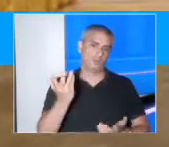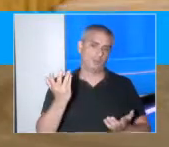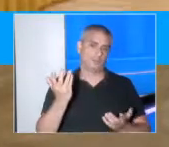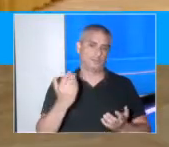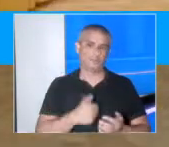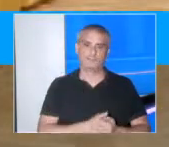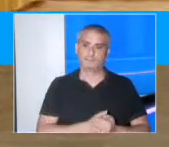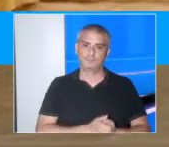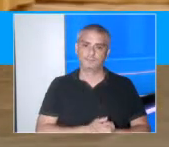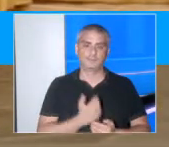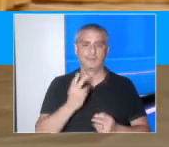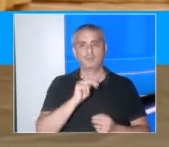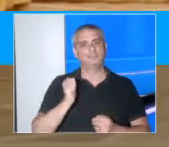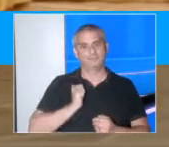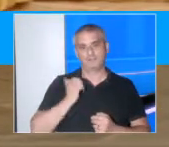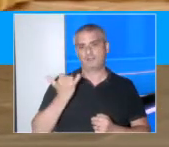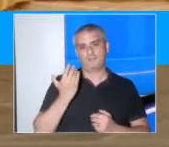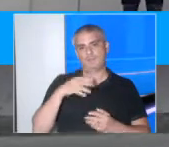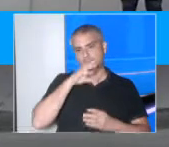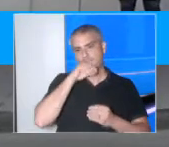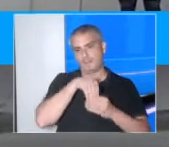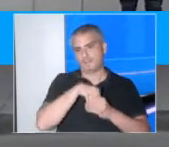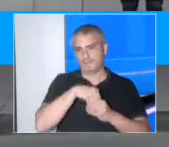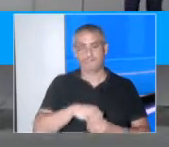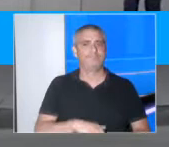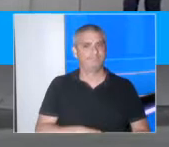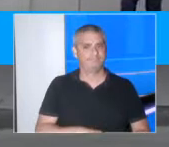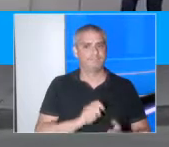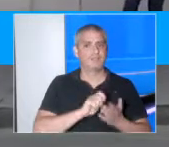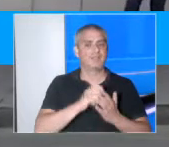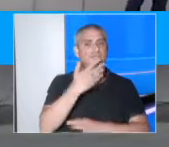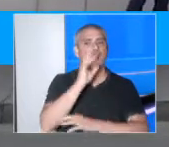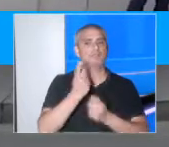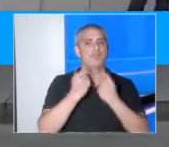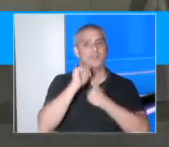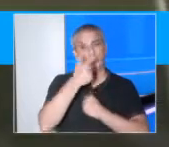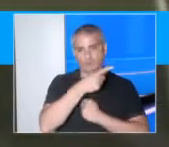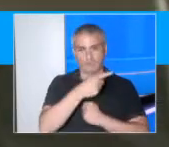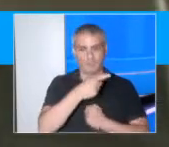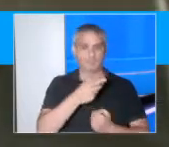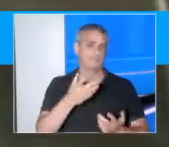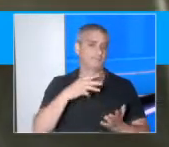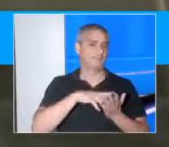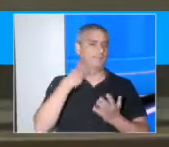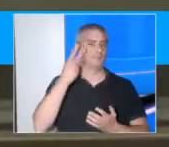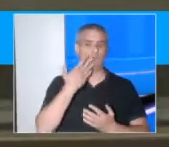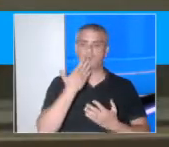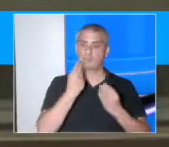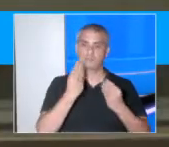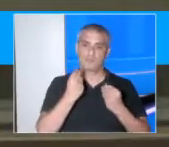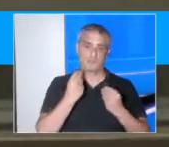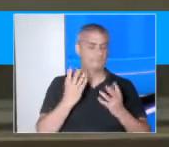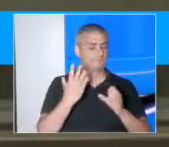תמיד נמצא מאחורי הקלעים באיזשהו מקום. בהחלט. הכתבת המדינית של מקור ראשון, הודיה קריש חזוני בוושינגטון, תודה רבה לך ששוחחת